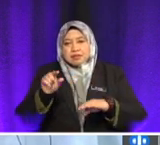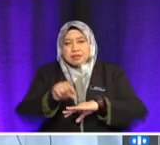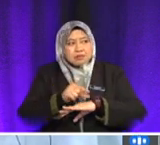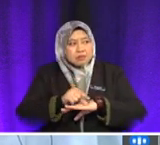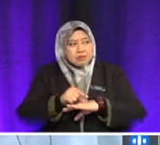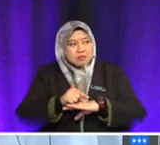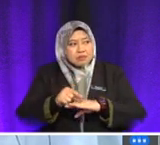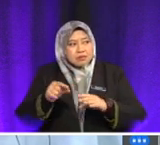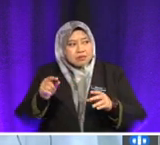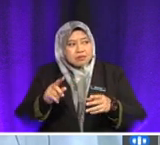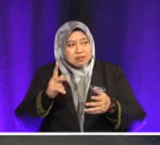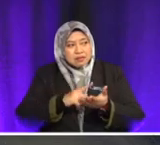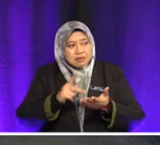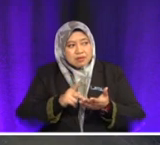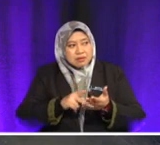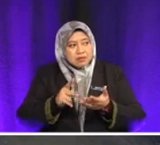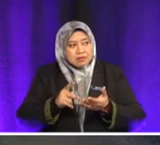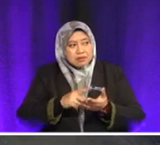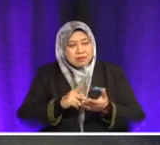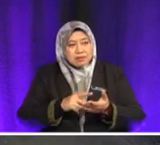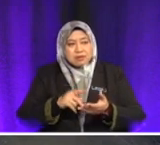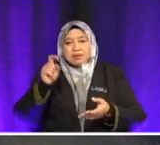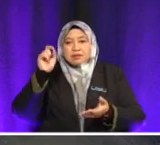buat oke itu adalah